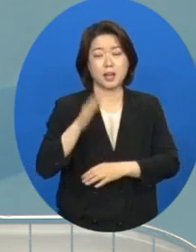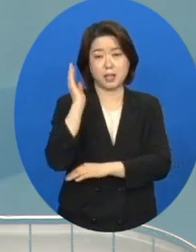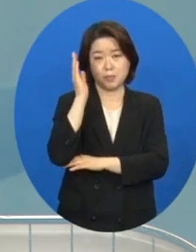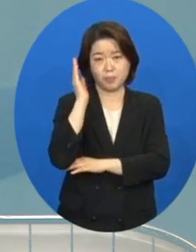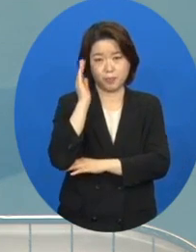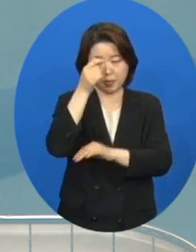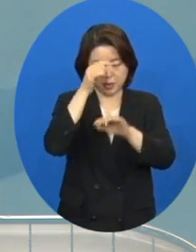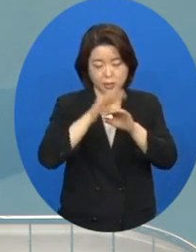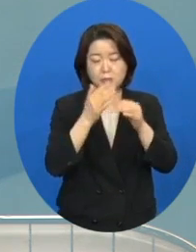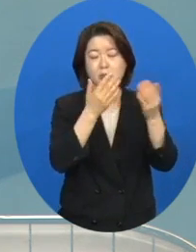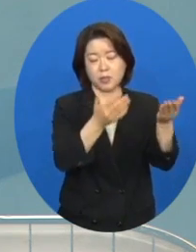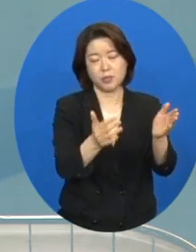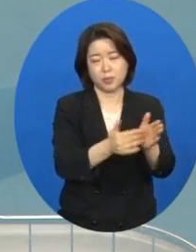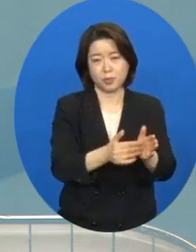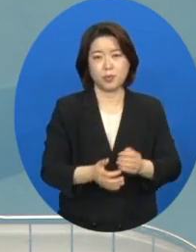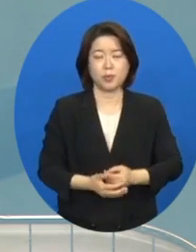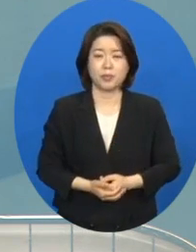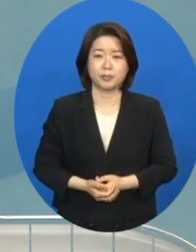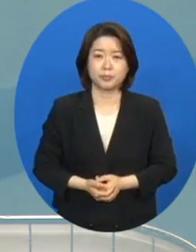예배도 드리고.